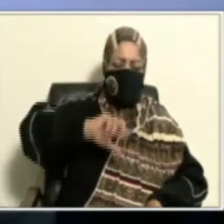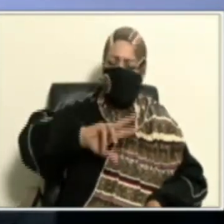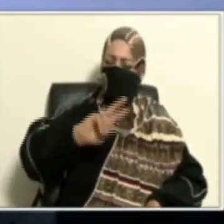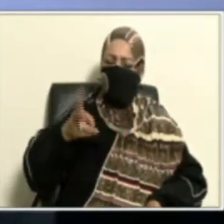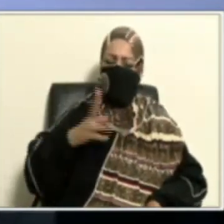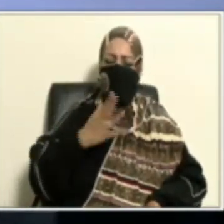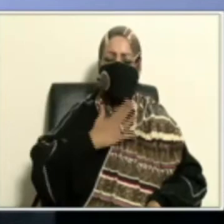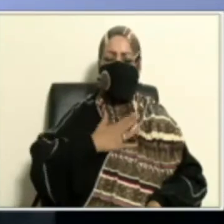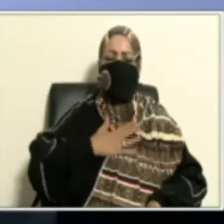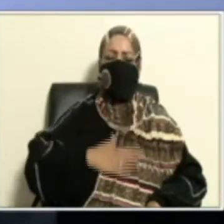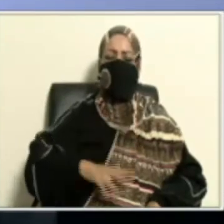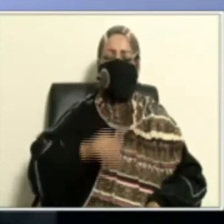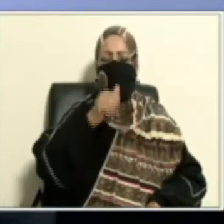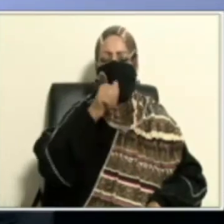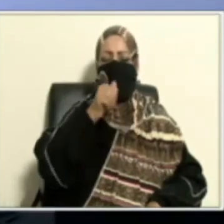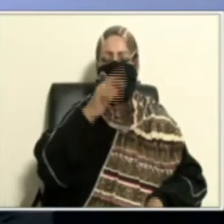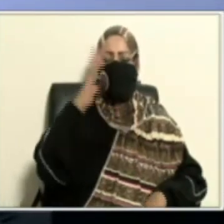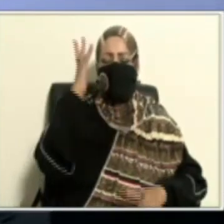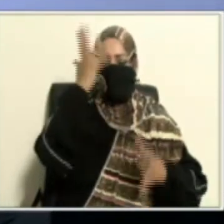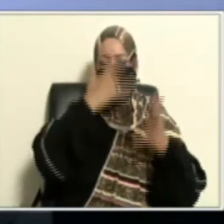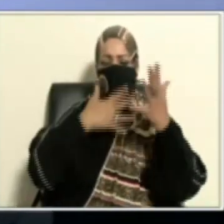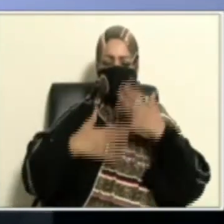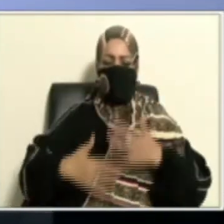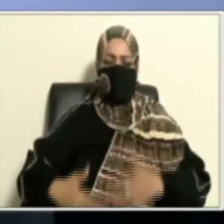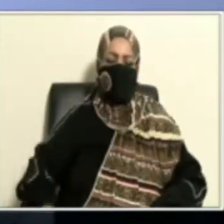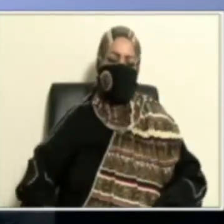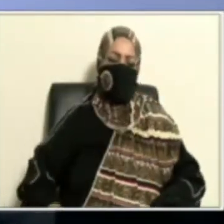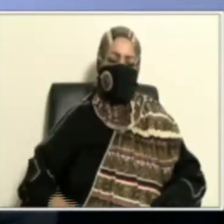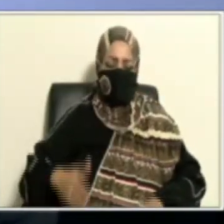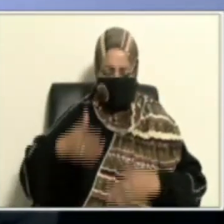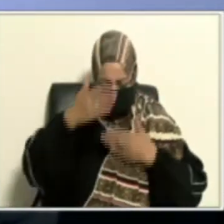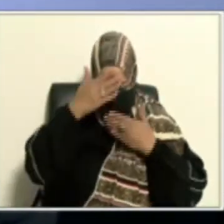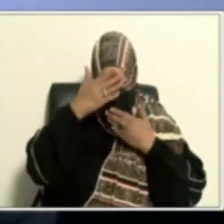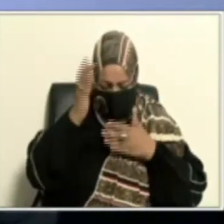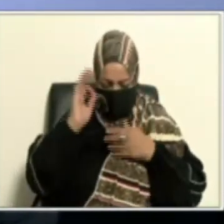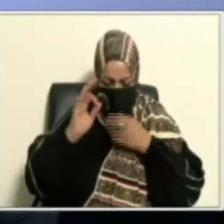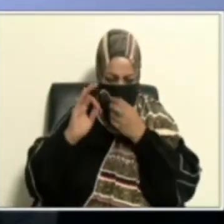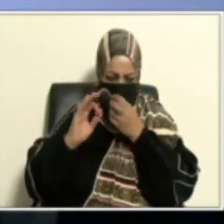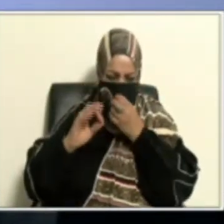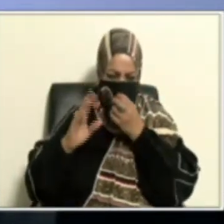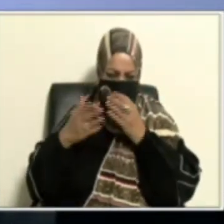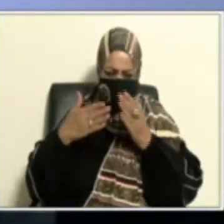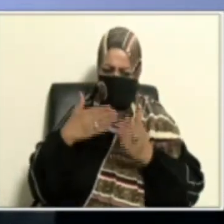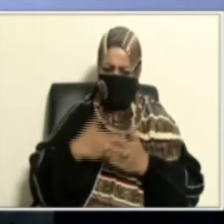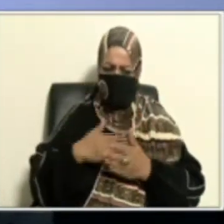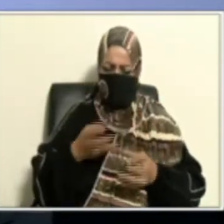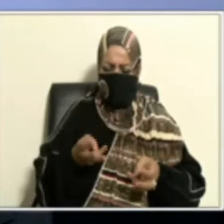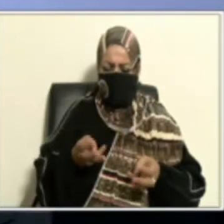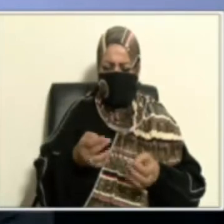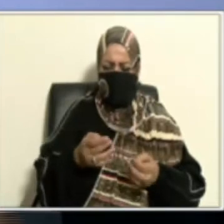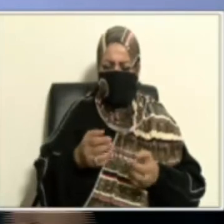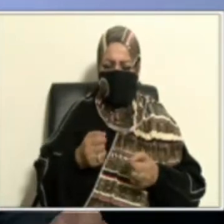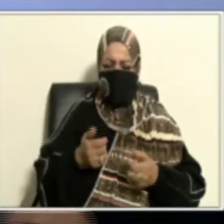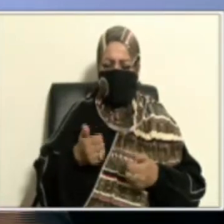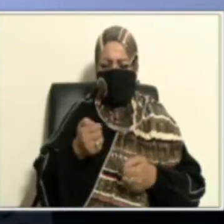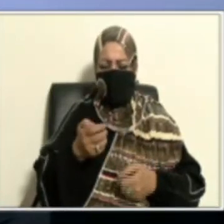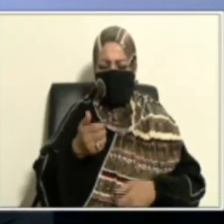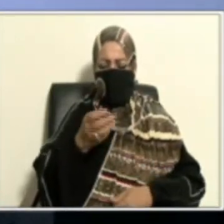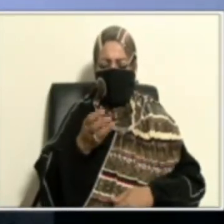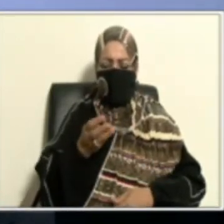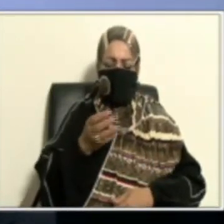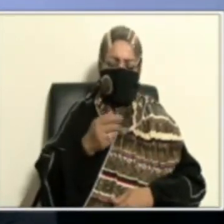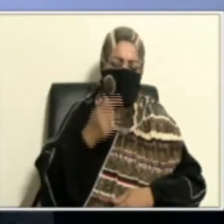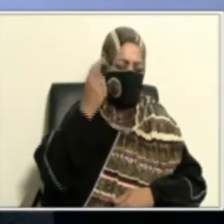الله 100 مرة ولا 1000 ولا مليون ولا اللي هو؟ العبادة هي الذكر، فالوسيلة متاعها اللي هي الأخذ بالأصابع أو